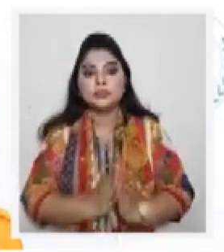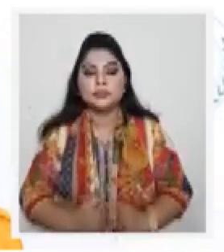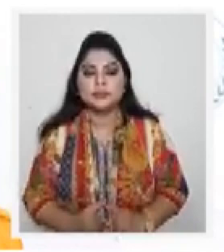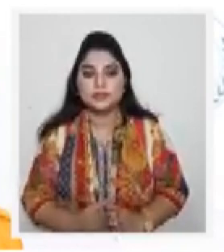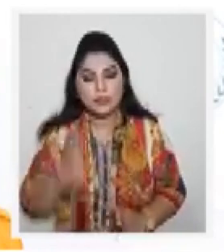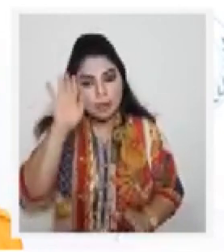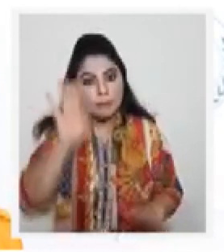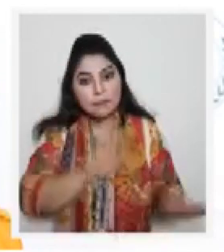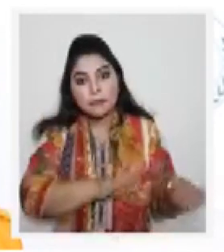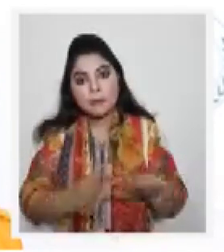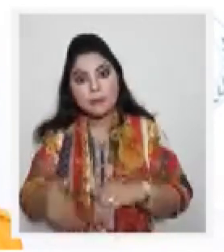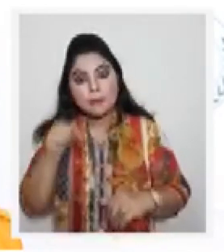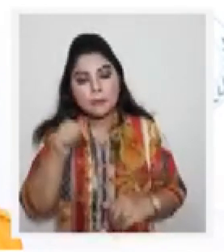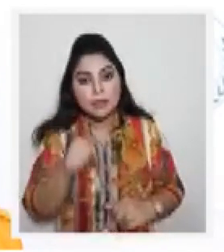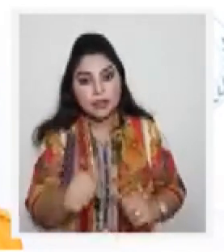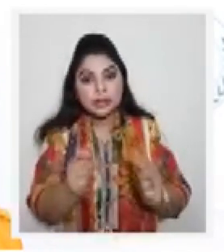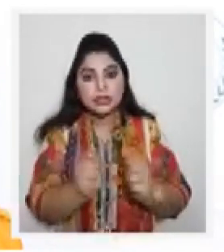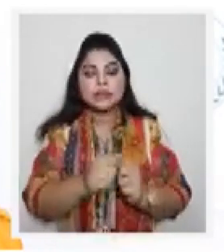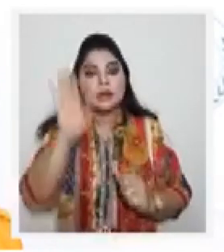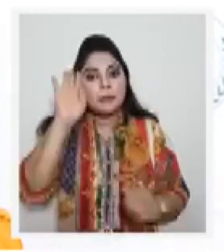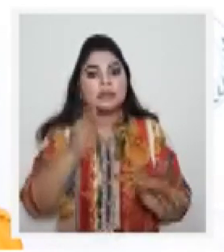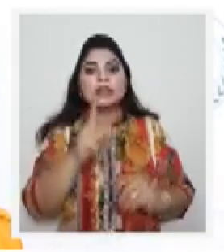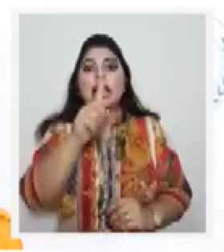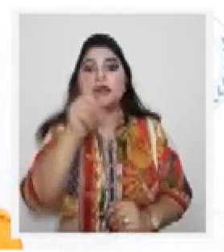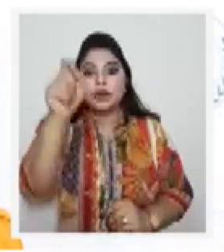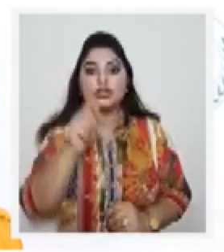24 ঘন্টায় মৃত্যুবরণ করেছেন 34 জন এবং এ পর্যন্ত